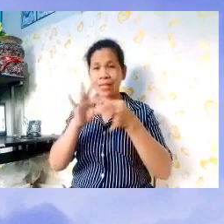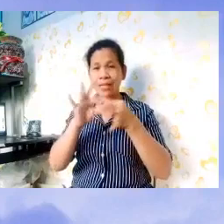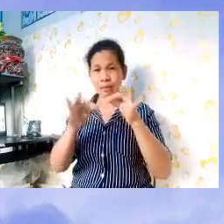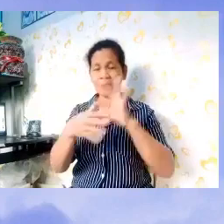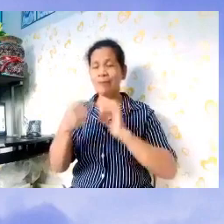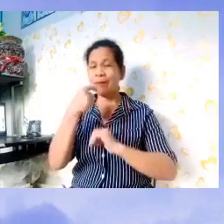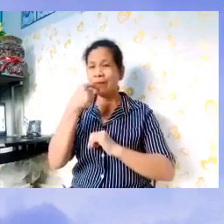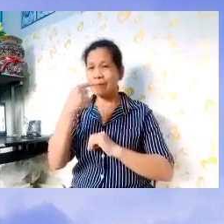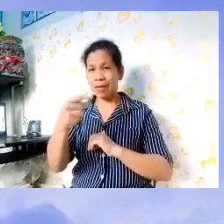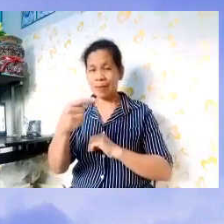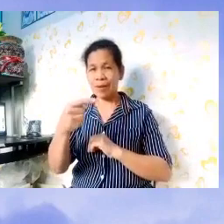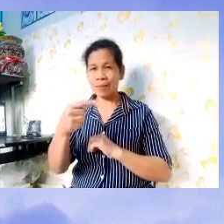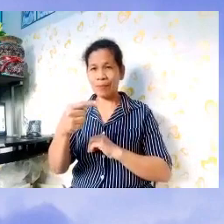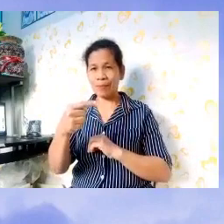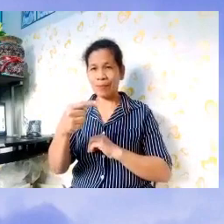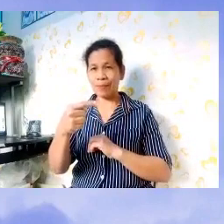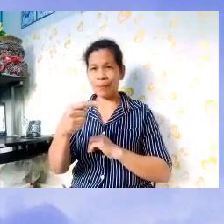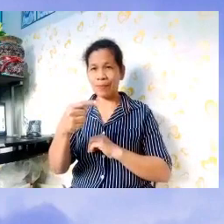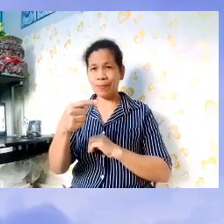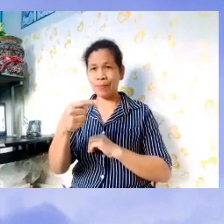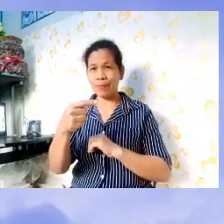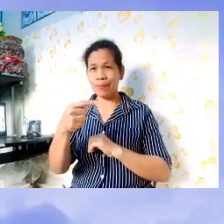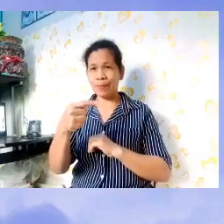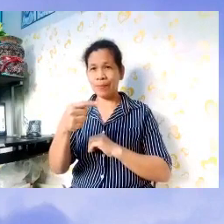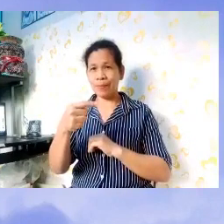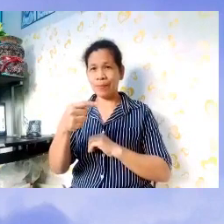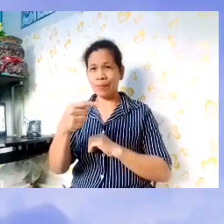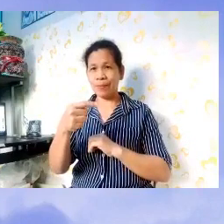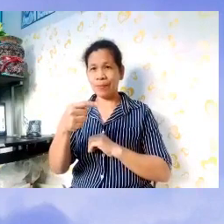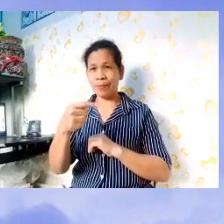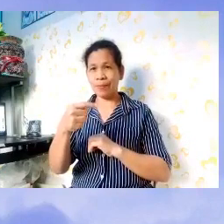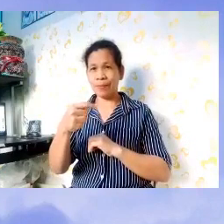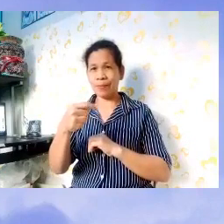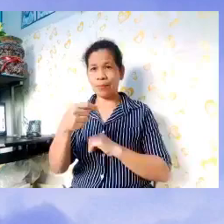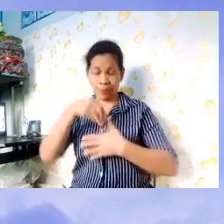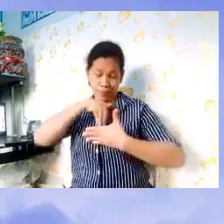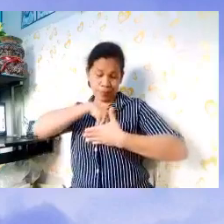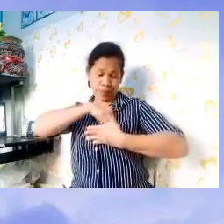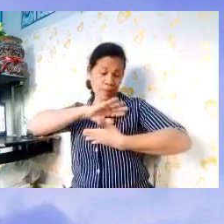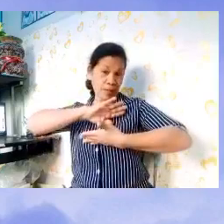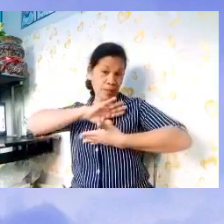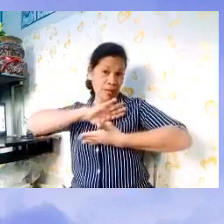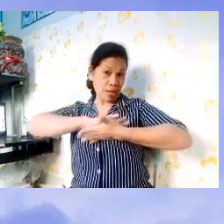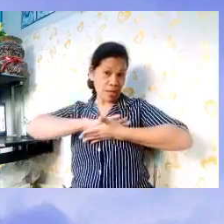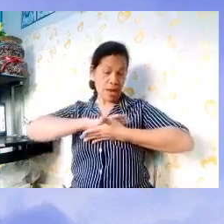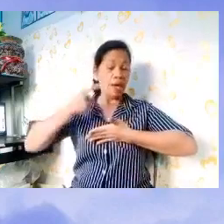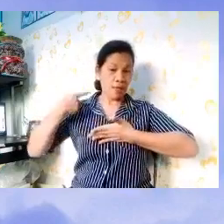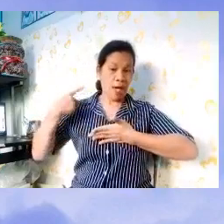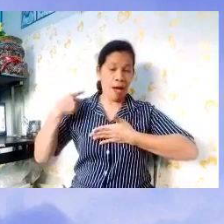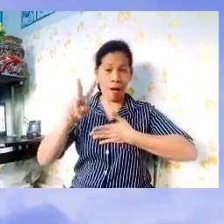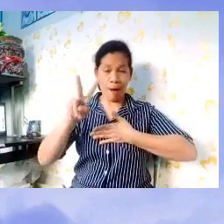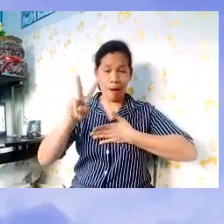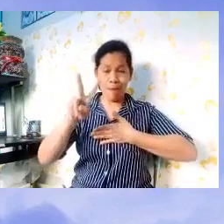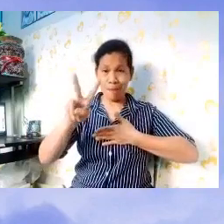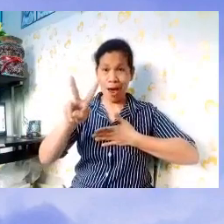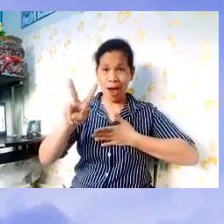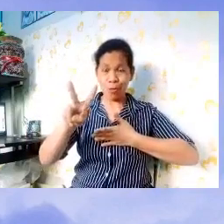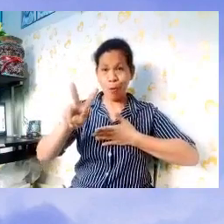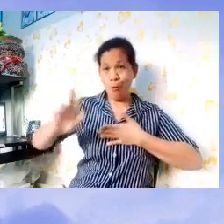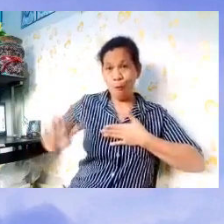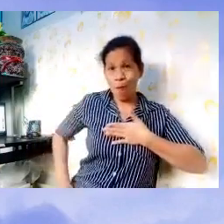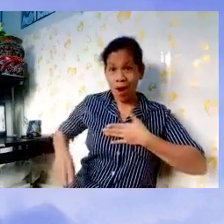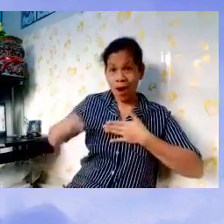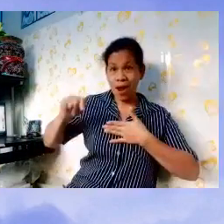eh, sa loob ng isang tao ay merong dalawang klaseng aso. Yung asong